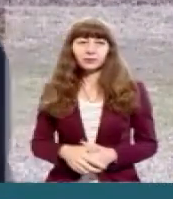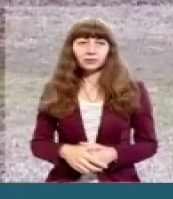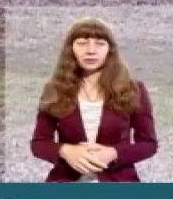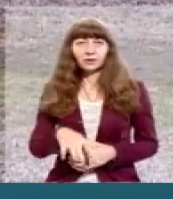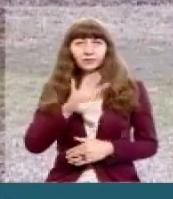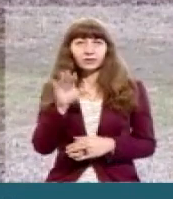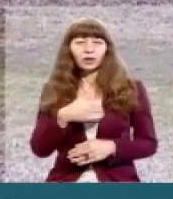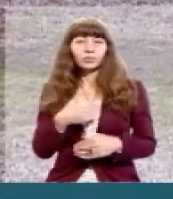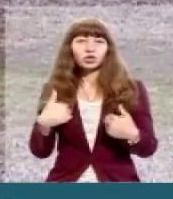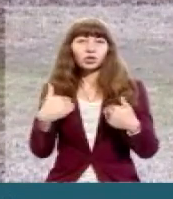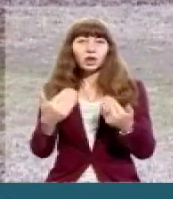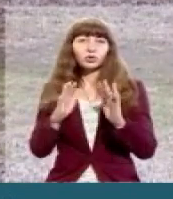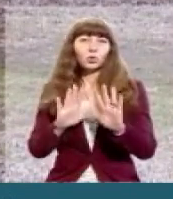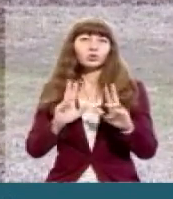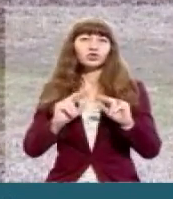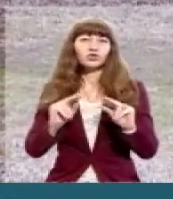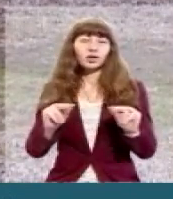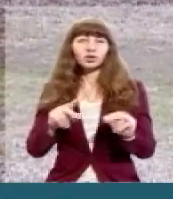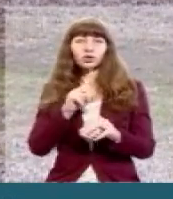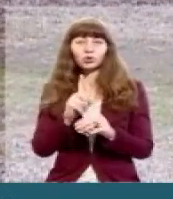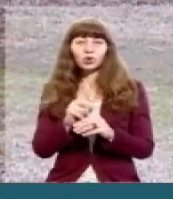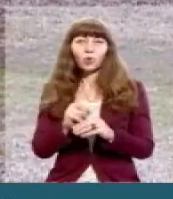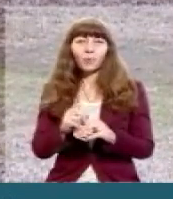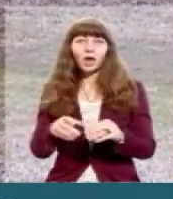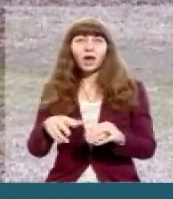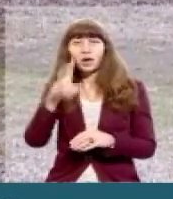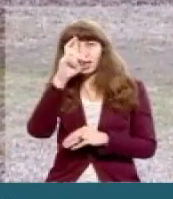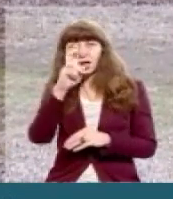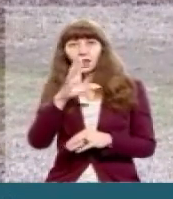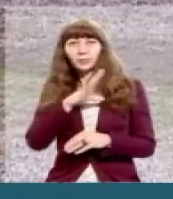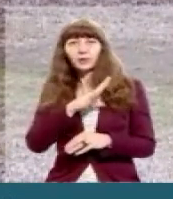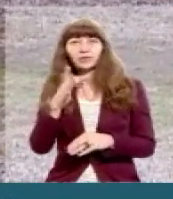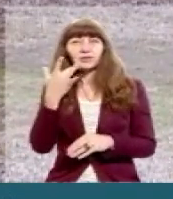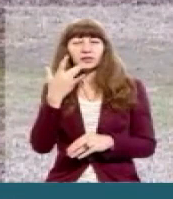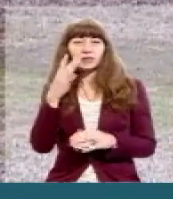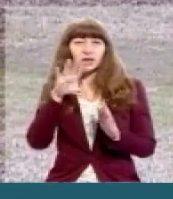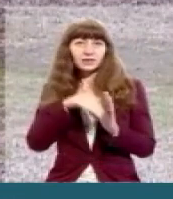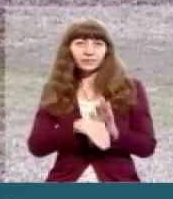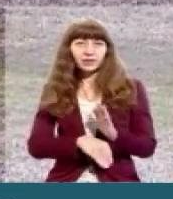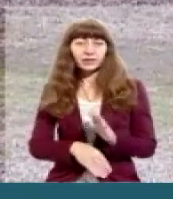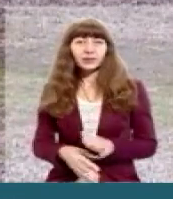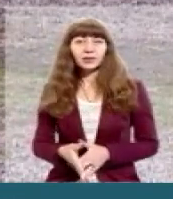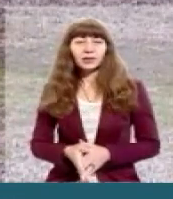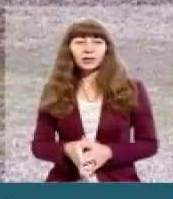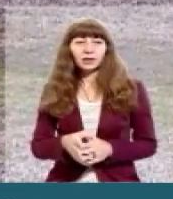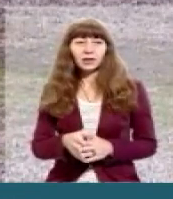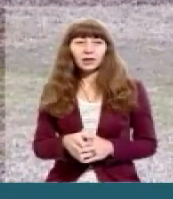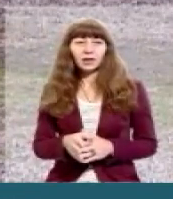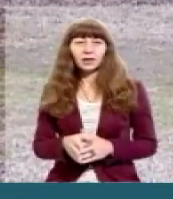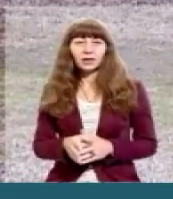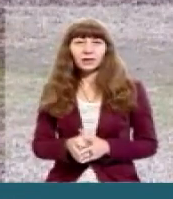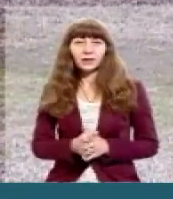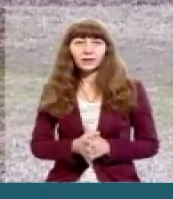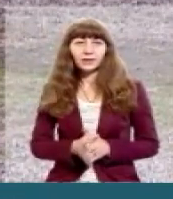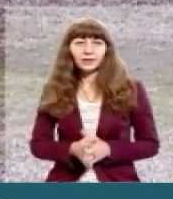құрбандықтарыңызды қылған ізгі тілек дұғаларыңызды оққан намаздарыңызды қабыл етсін. Мынау биылғы құрбан айт мына